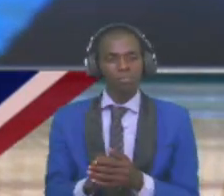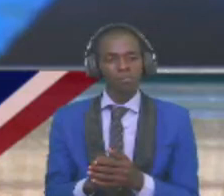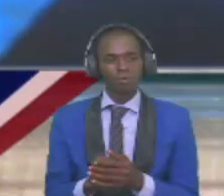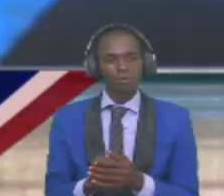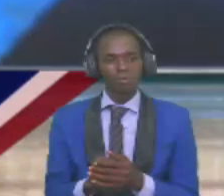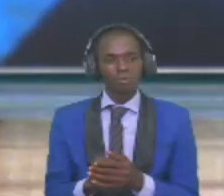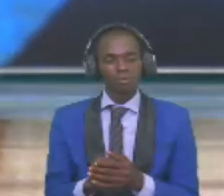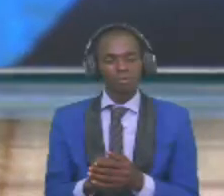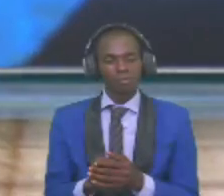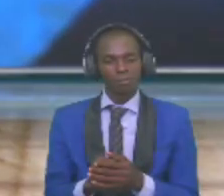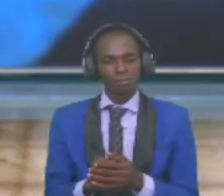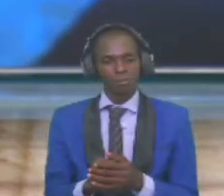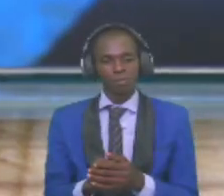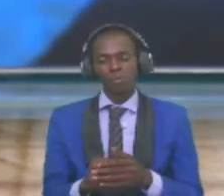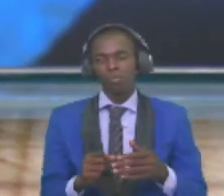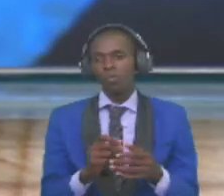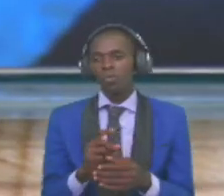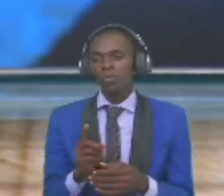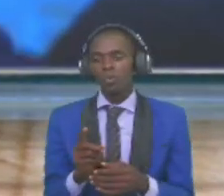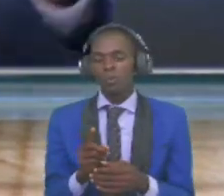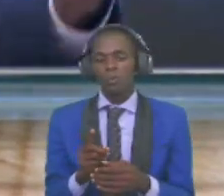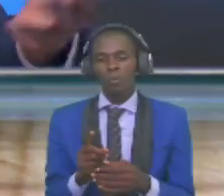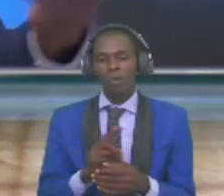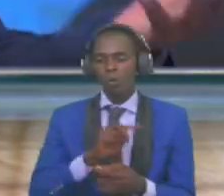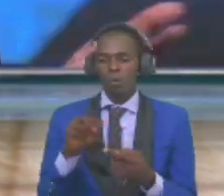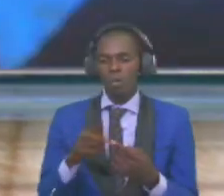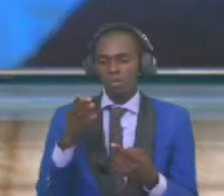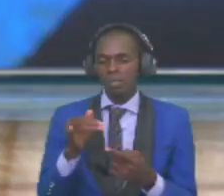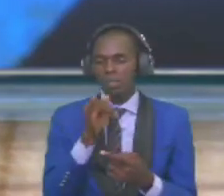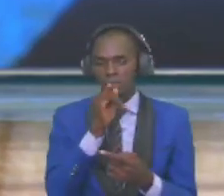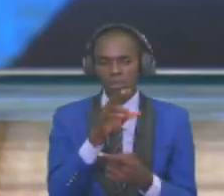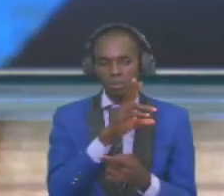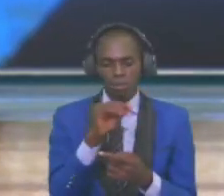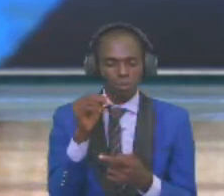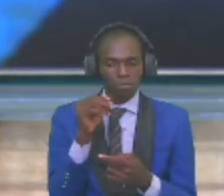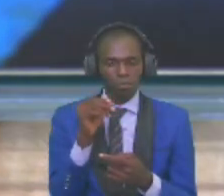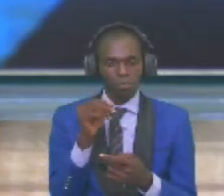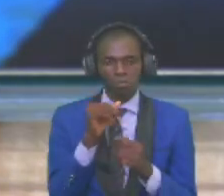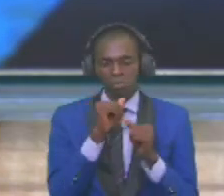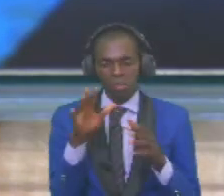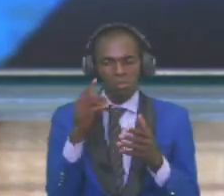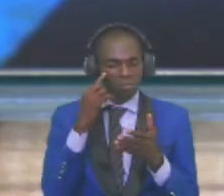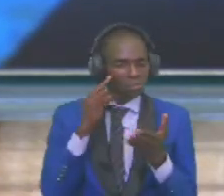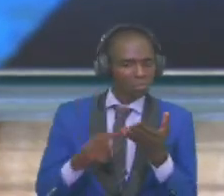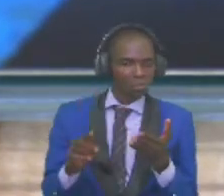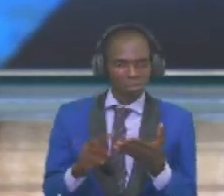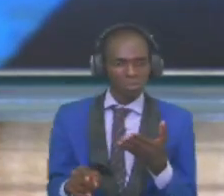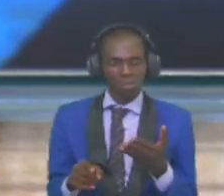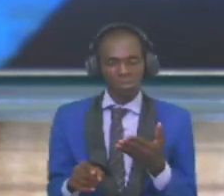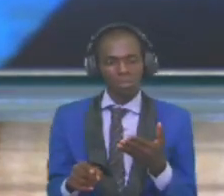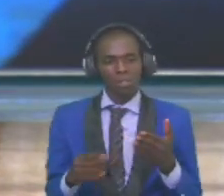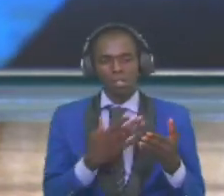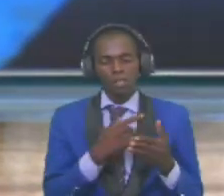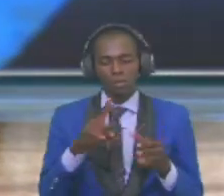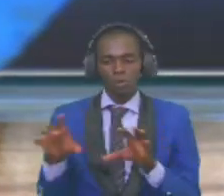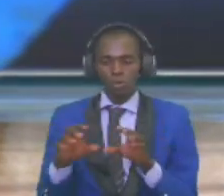des hommes lorsqu'il n'ya pas la promotion venant de quelque part lors il n'y a pas une remarque faite sur vous